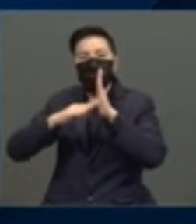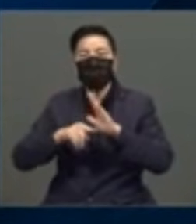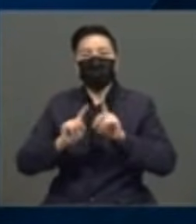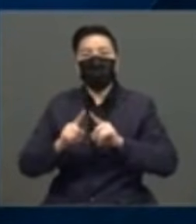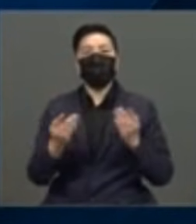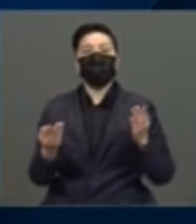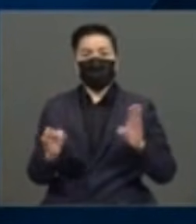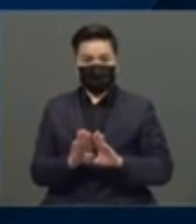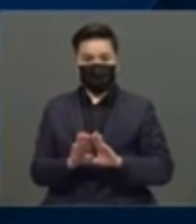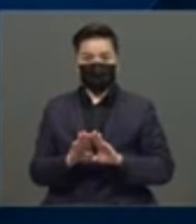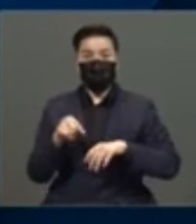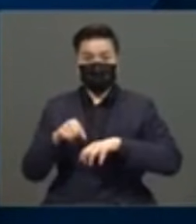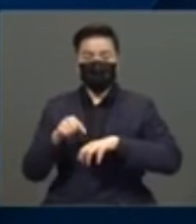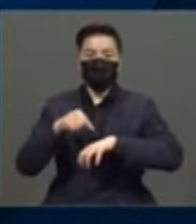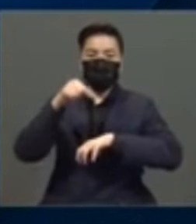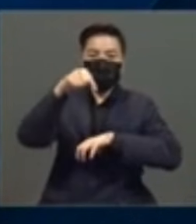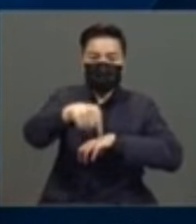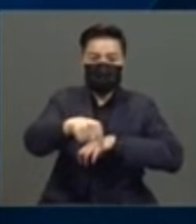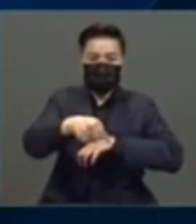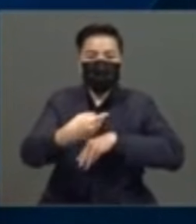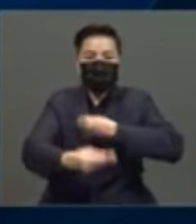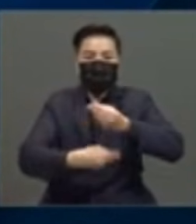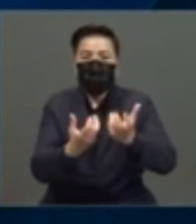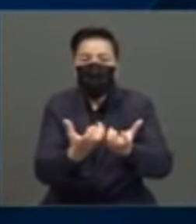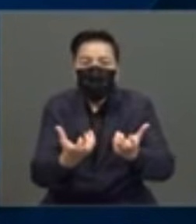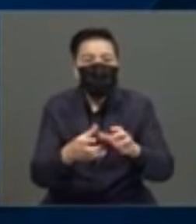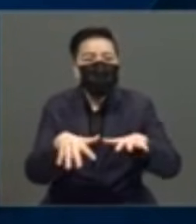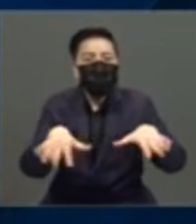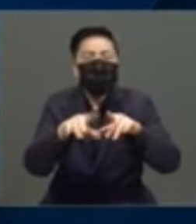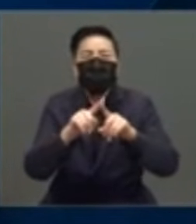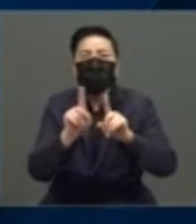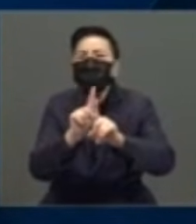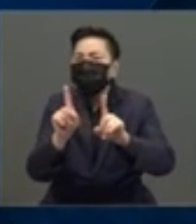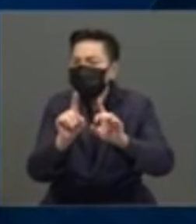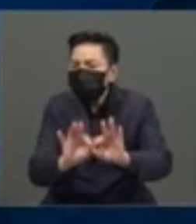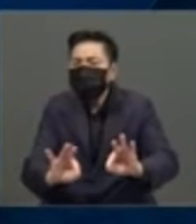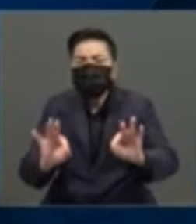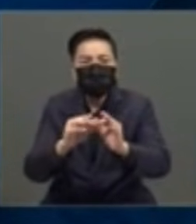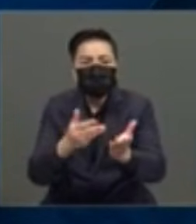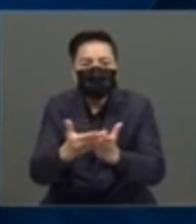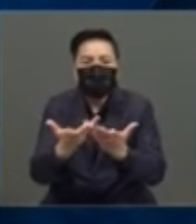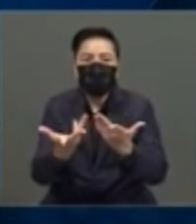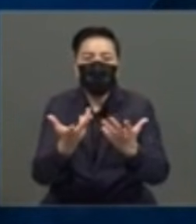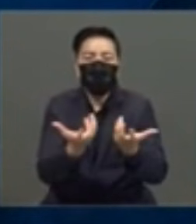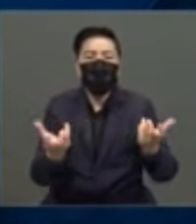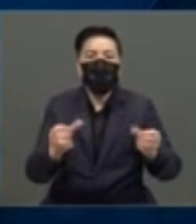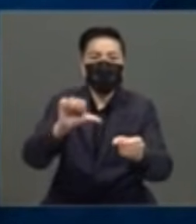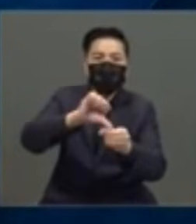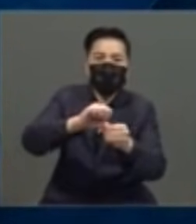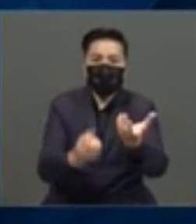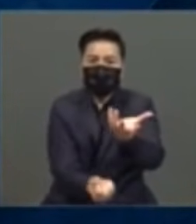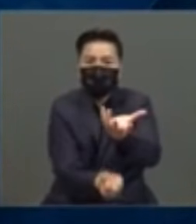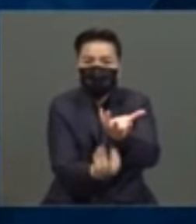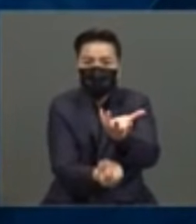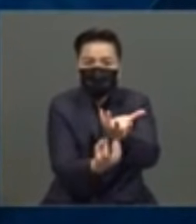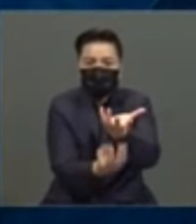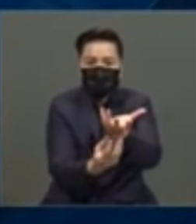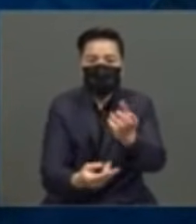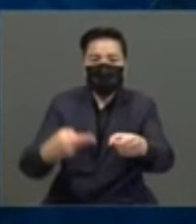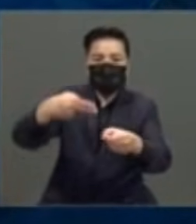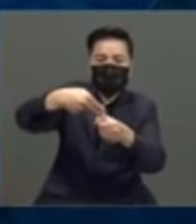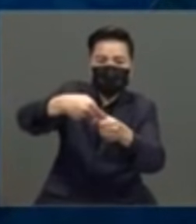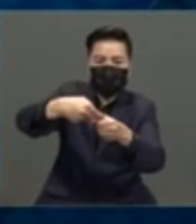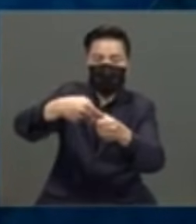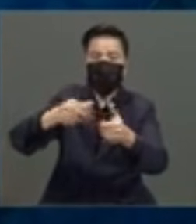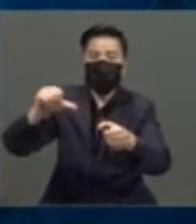ต้องปิดครับร้านจำหน่ายสินค้าเบตเตอร์เล็ตอันจำเป็นร้านสถานที่จำหน่ายแก๊สหุงต้มเชื้อเพลิงปั๊มน้ำมัน